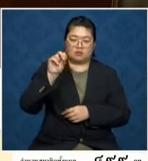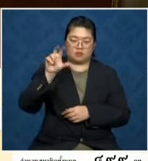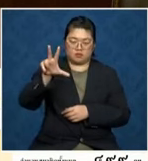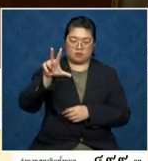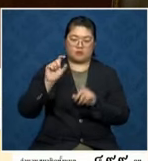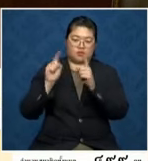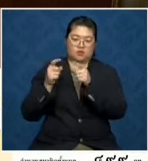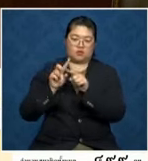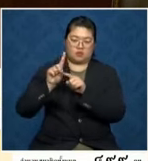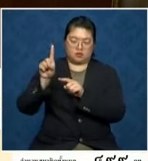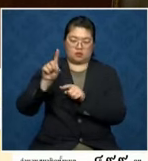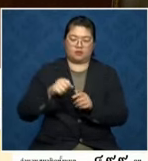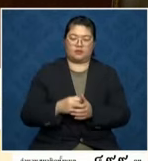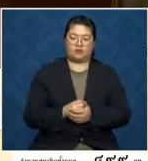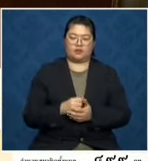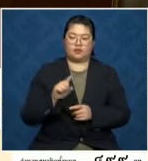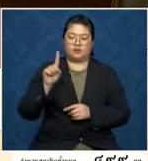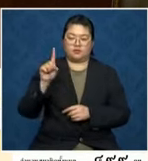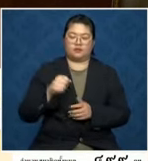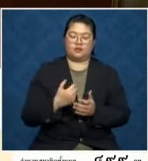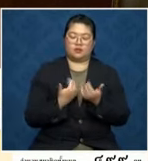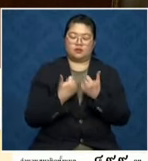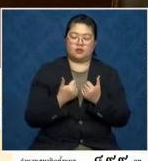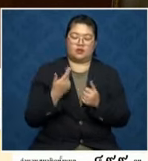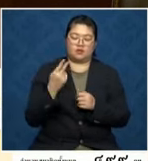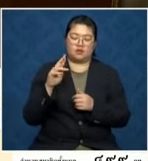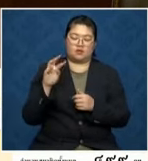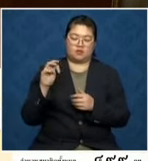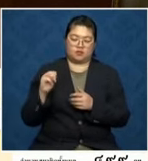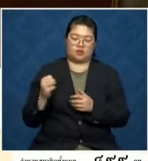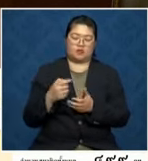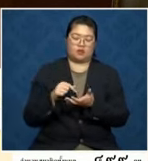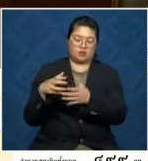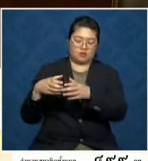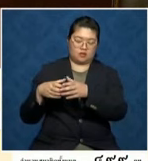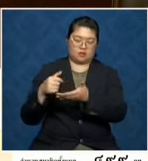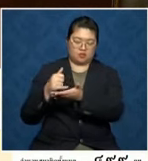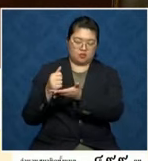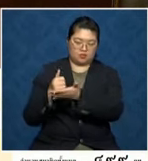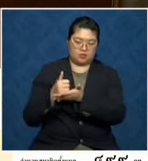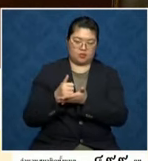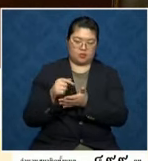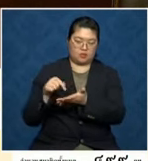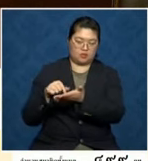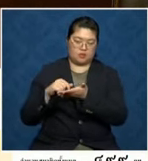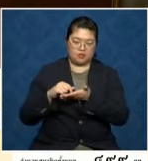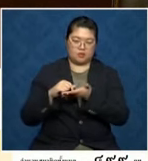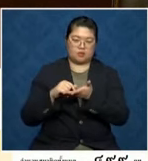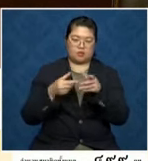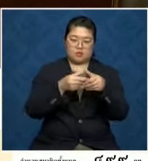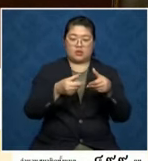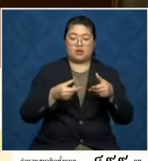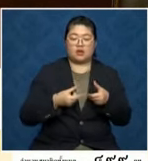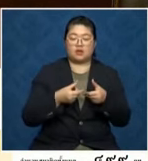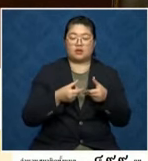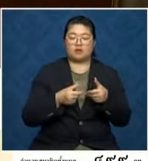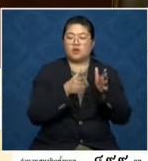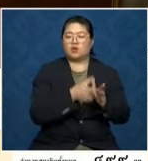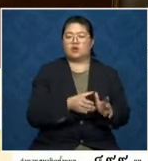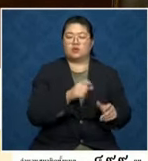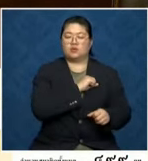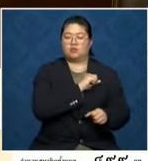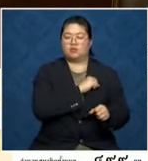วงเล็บ1นะครับนอกจากนี้คณะรัฐมนตรียังได้นำเสนอรายงานการรับฟังความคิดเห็นของผู้ที่เกี่ยว